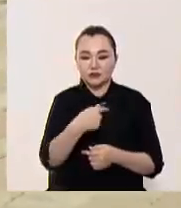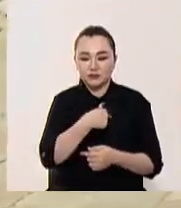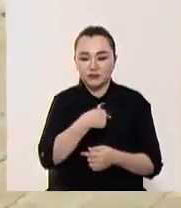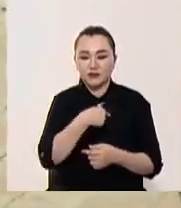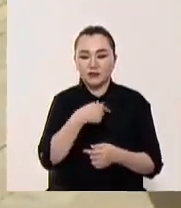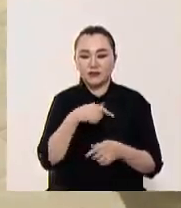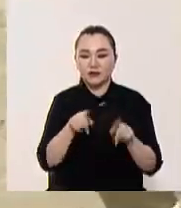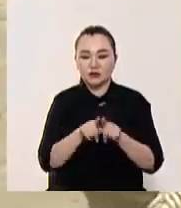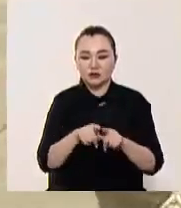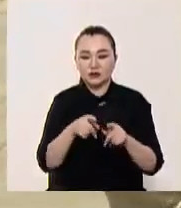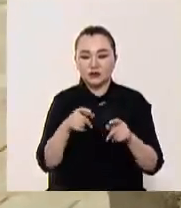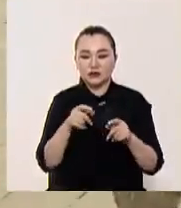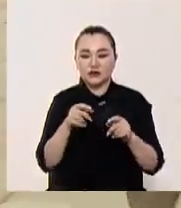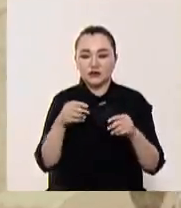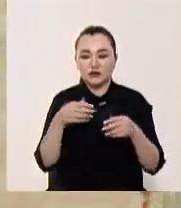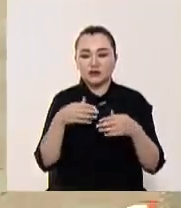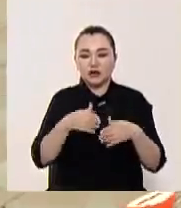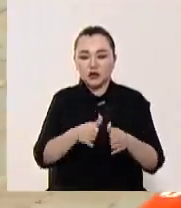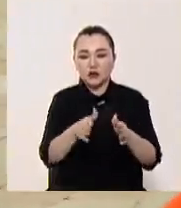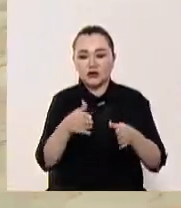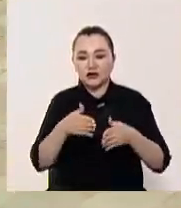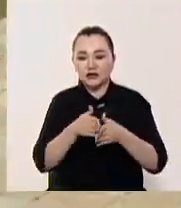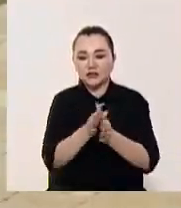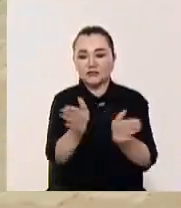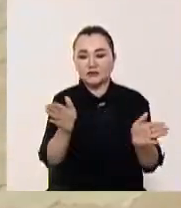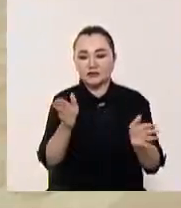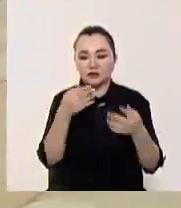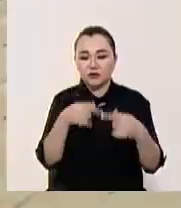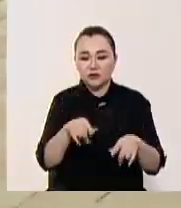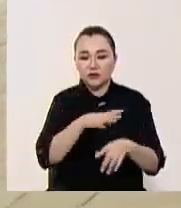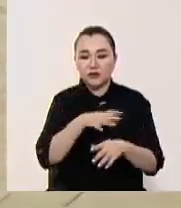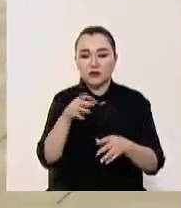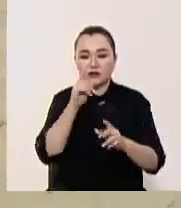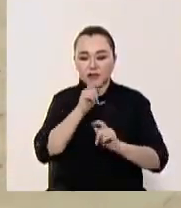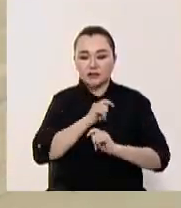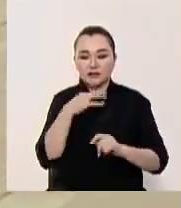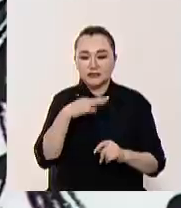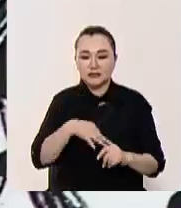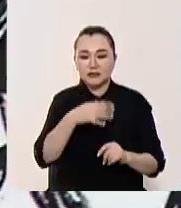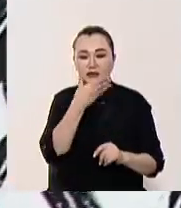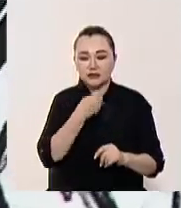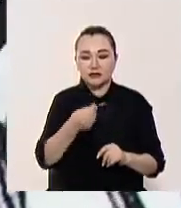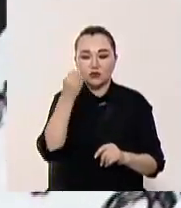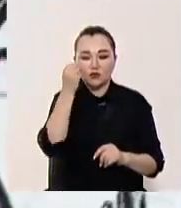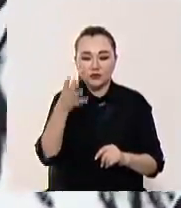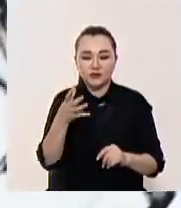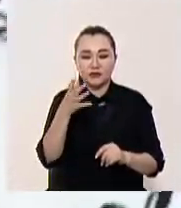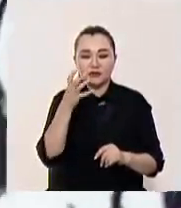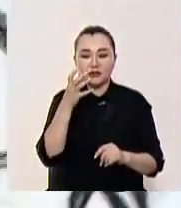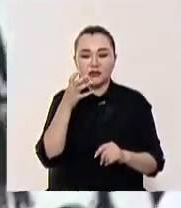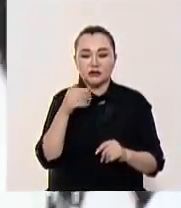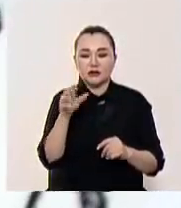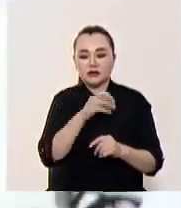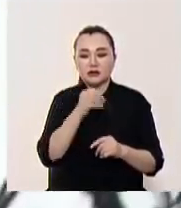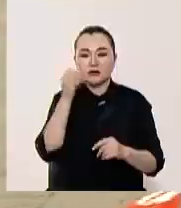то же самое, просто нас развели дороги. Подарил сына, красавец, умница, здравый.